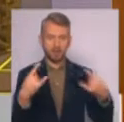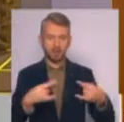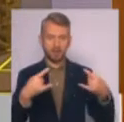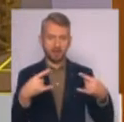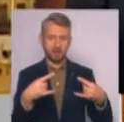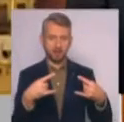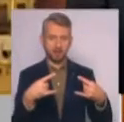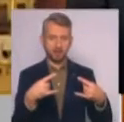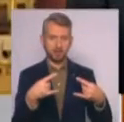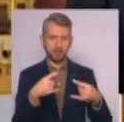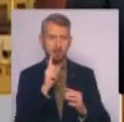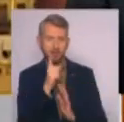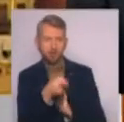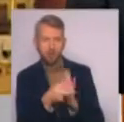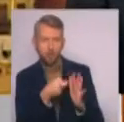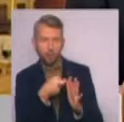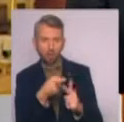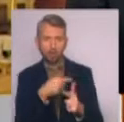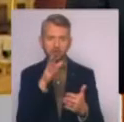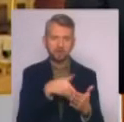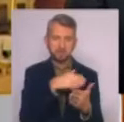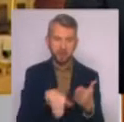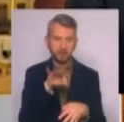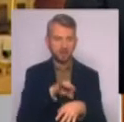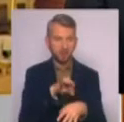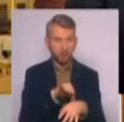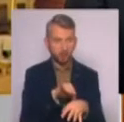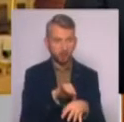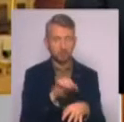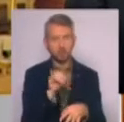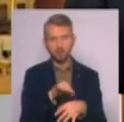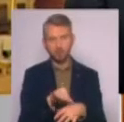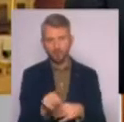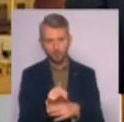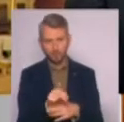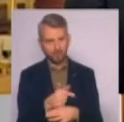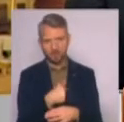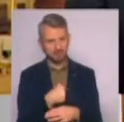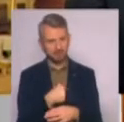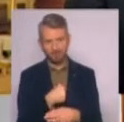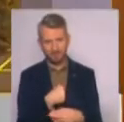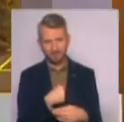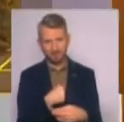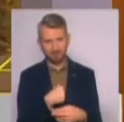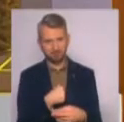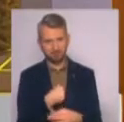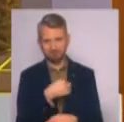телекамері встановлювати чи знімати діагноз і проводити лікування. Я не прибічник